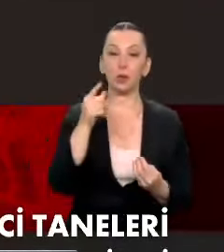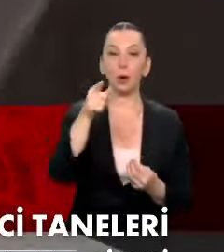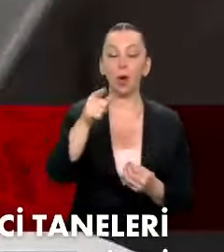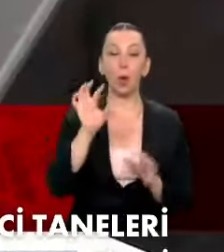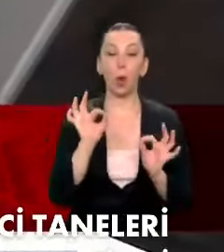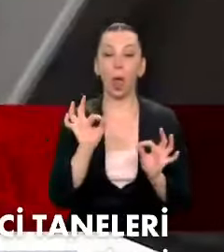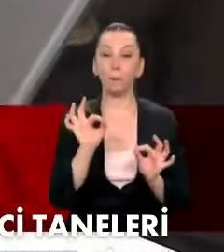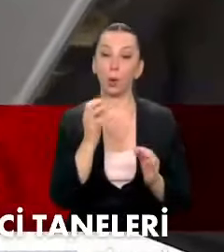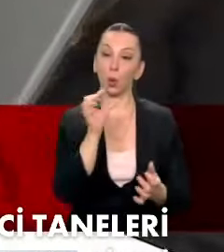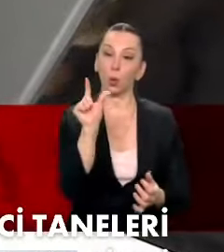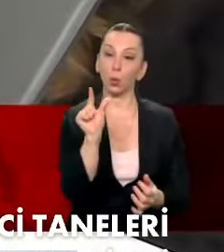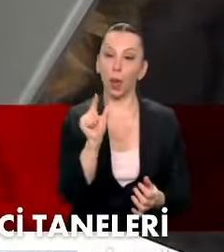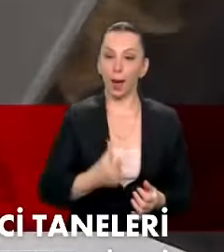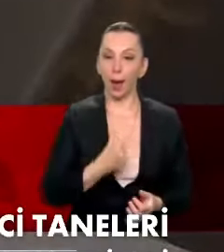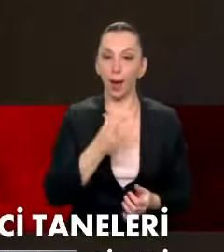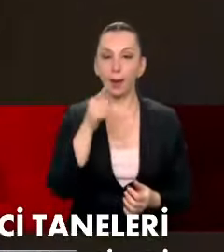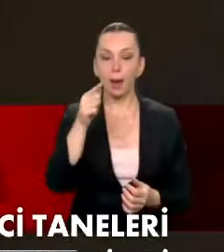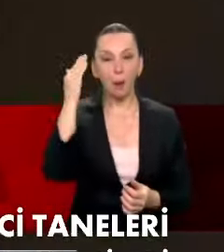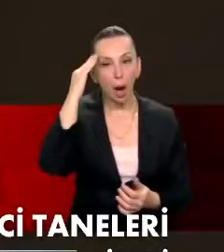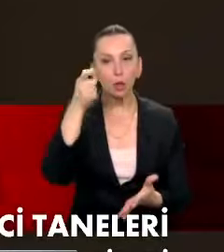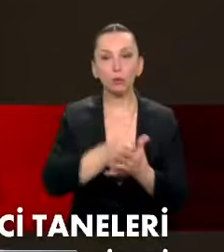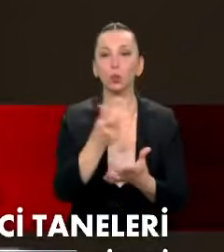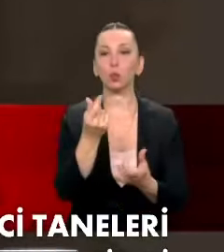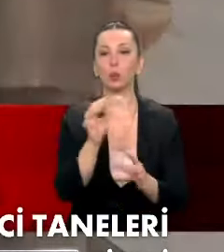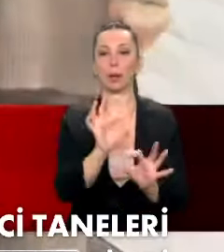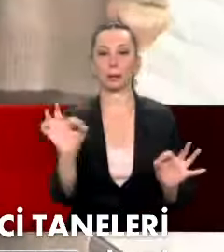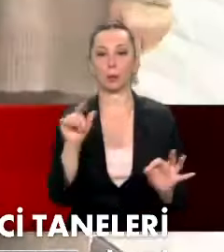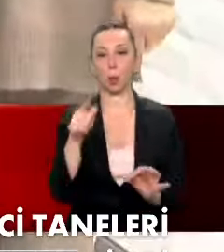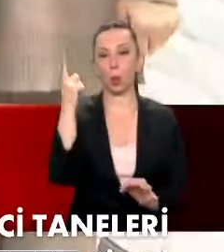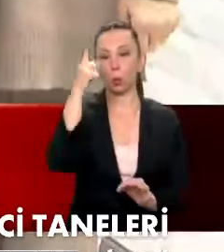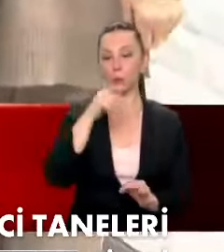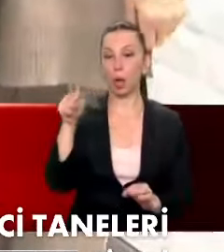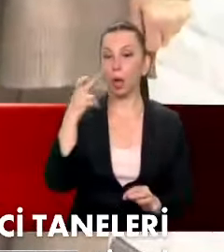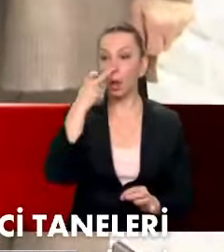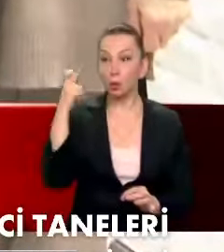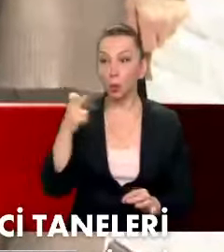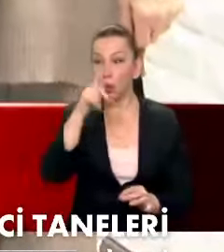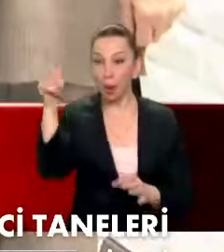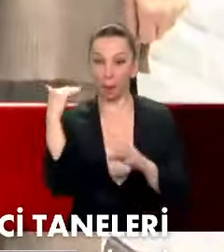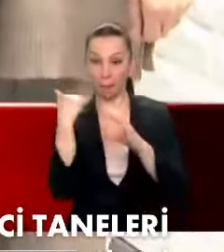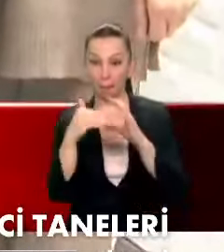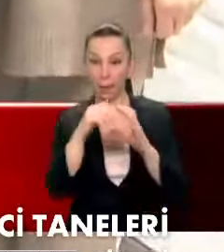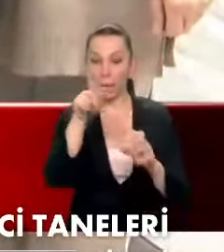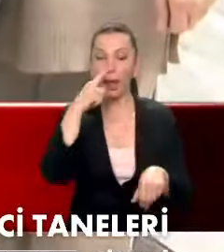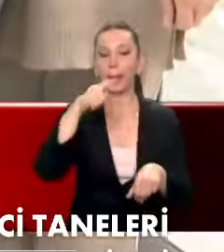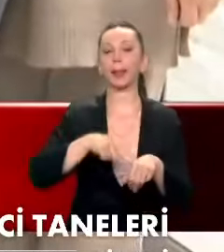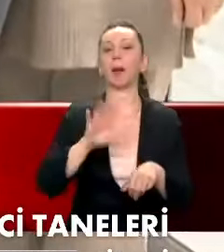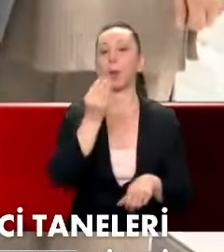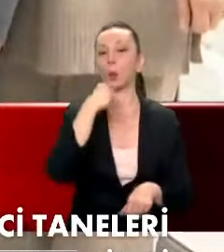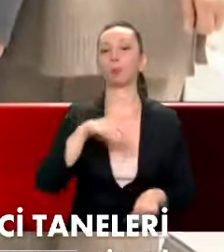uyarı. Ajanslar başvuru ücreti almıyor. O yüzden dolandırıcılardan gelen mesajlara sakın aldanmayın.